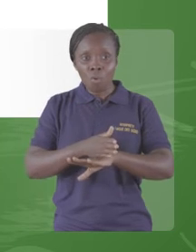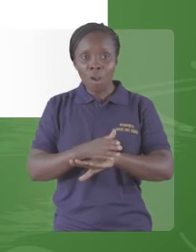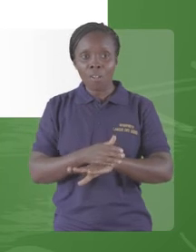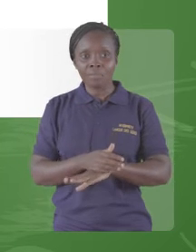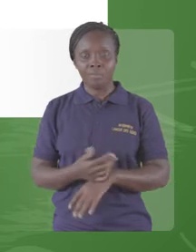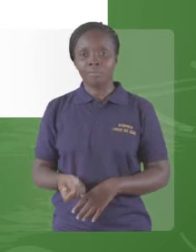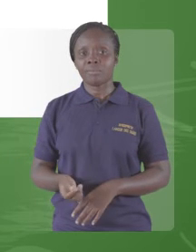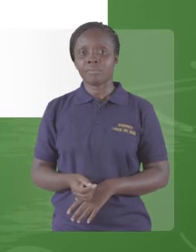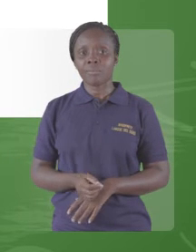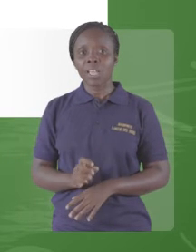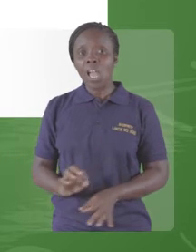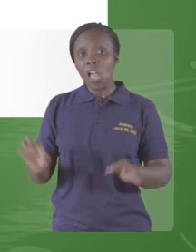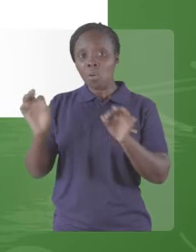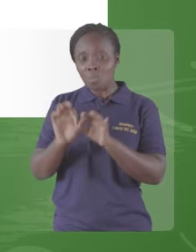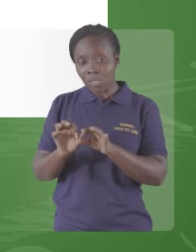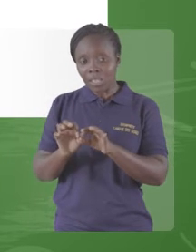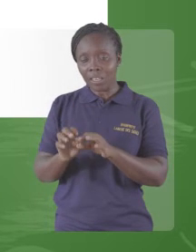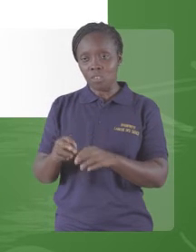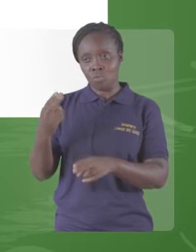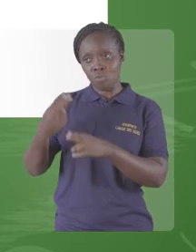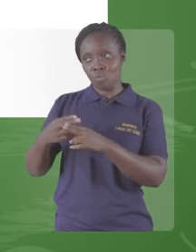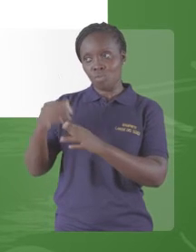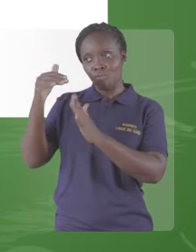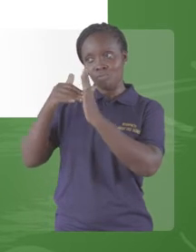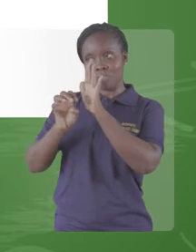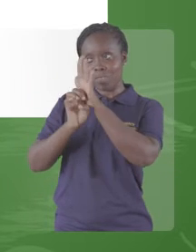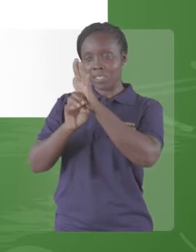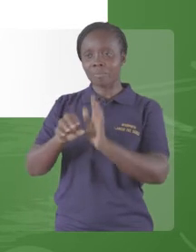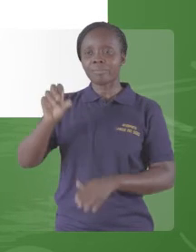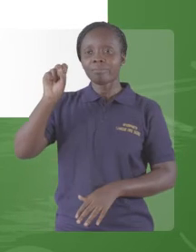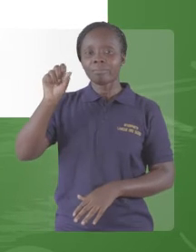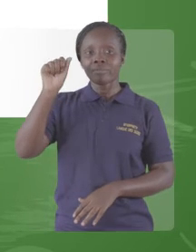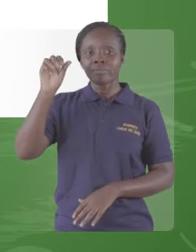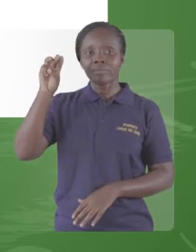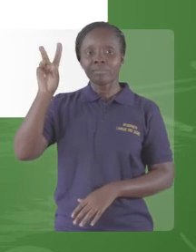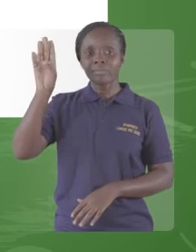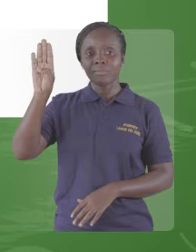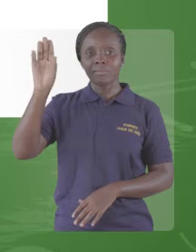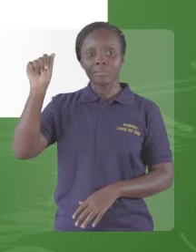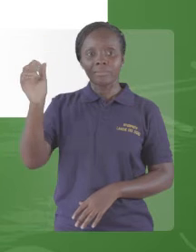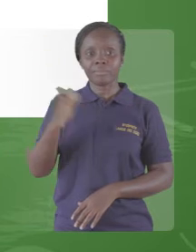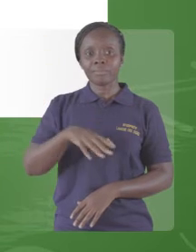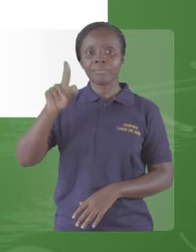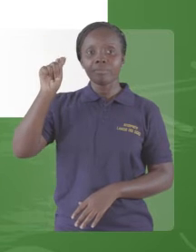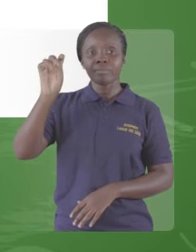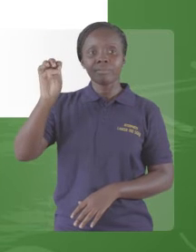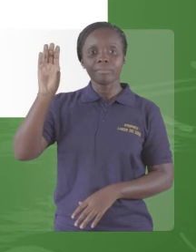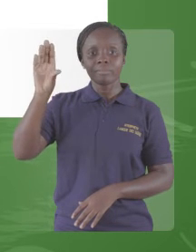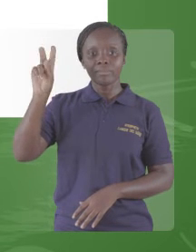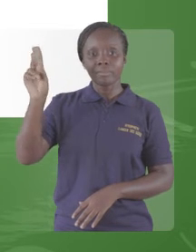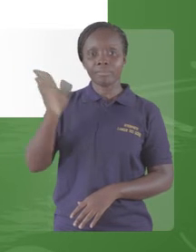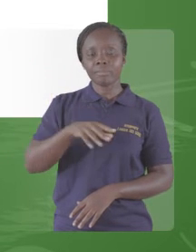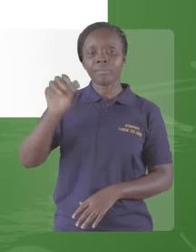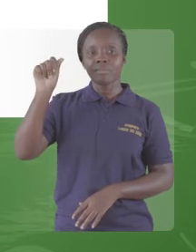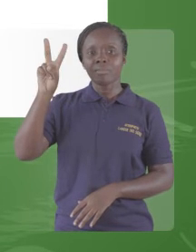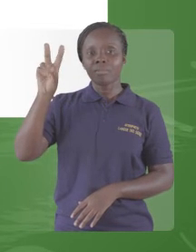les essences recherchées sont le samba, le teck,